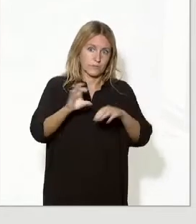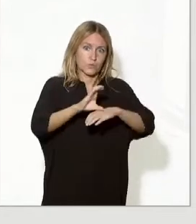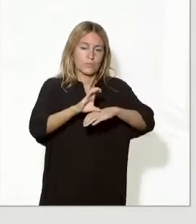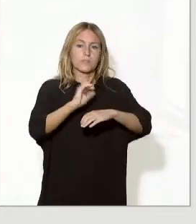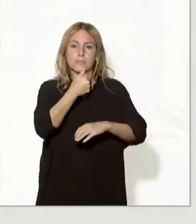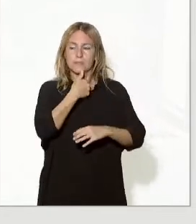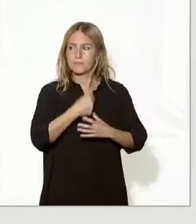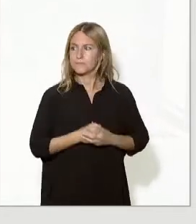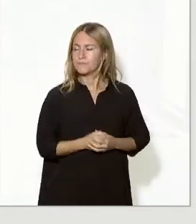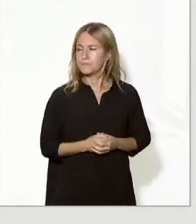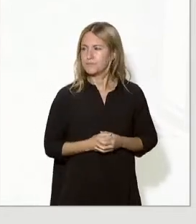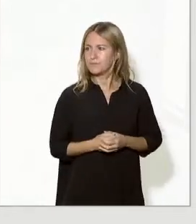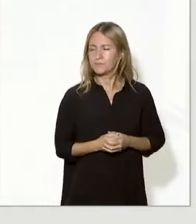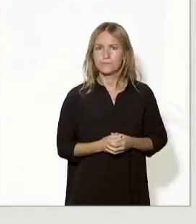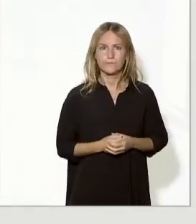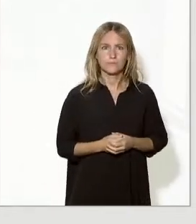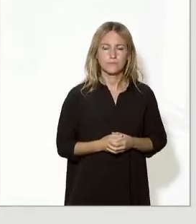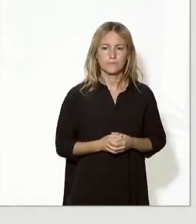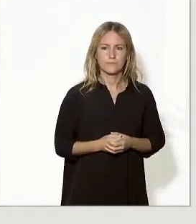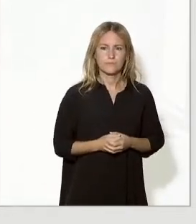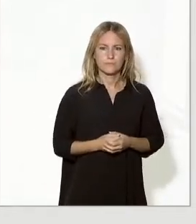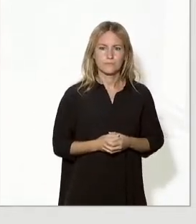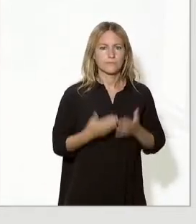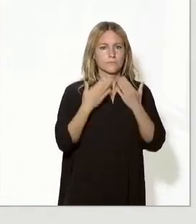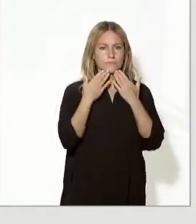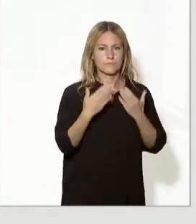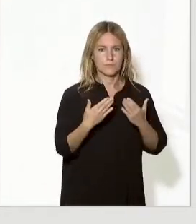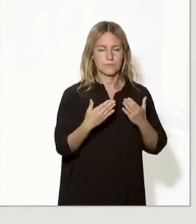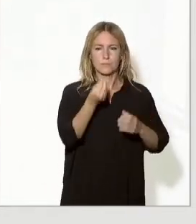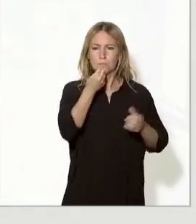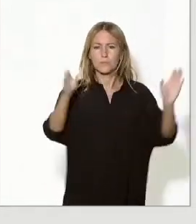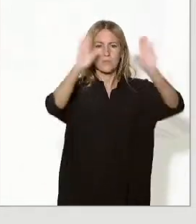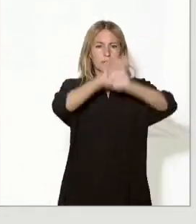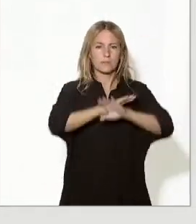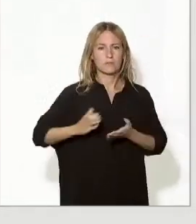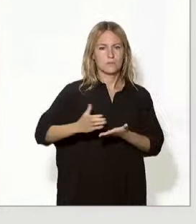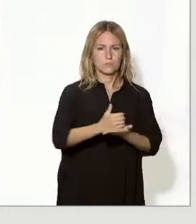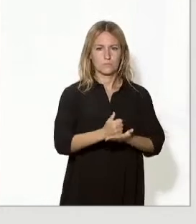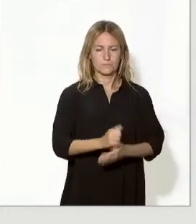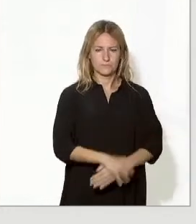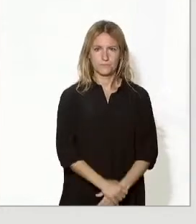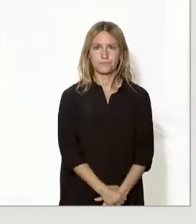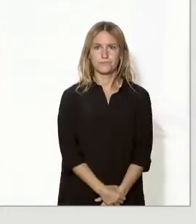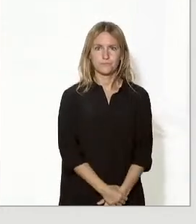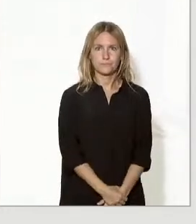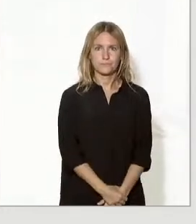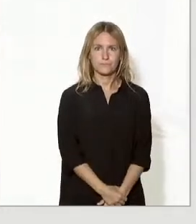Moltes gràcies. Bona nit a tothom. Gràcies.